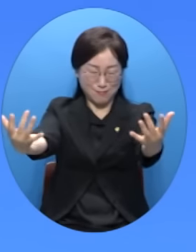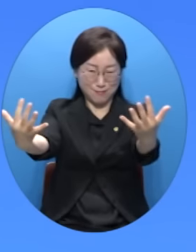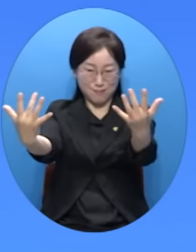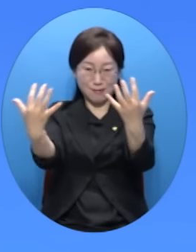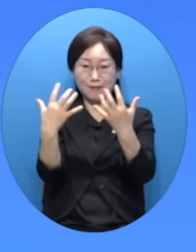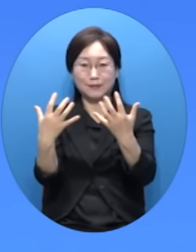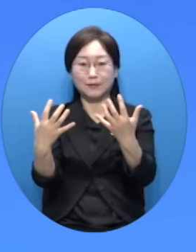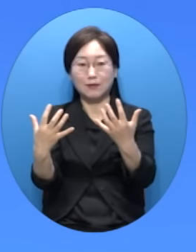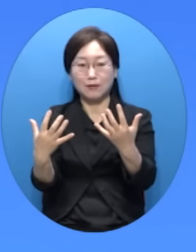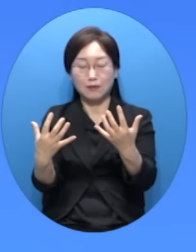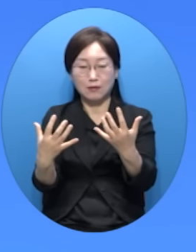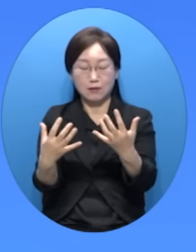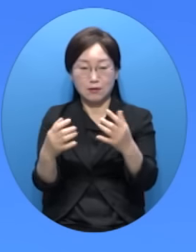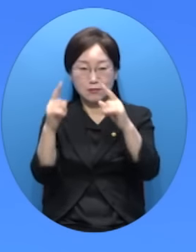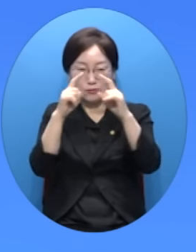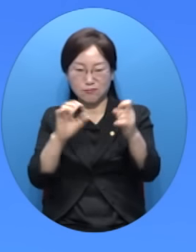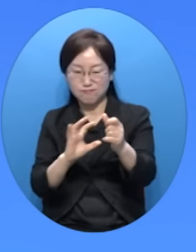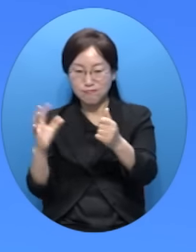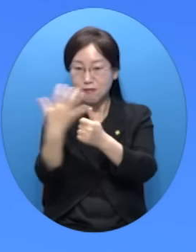그들과 싸울 힘이 없었습니다.